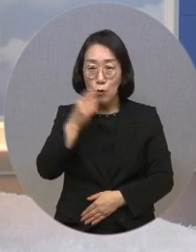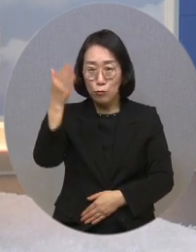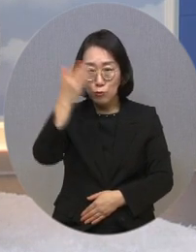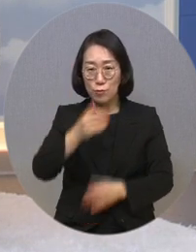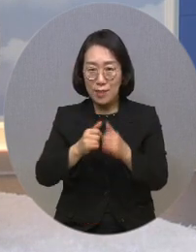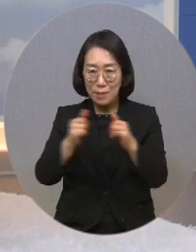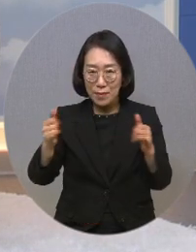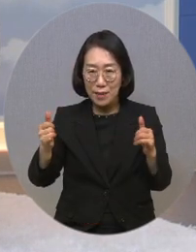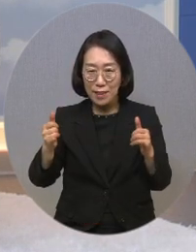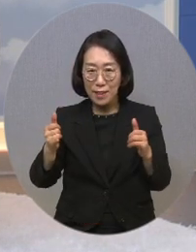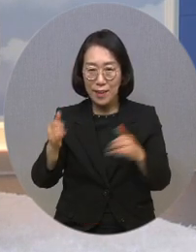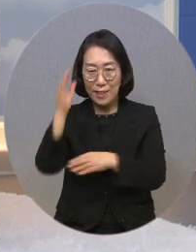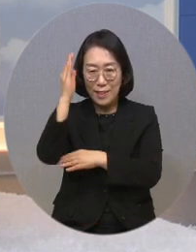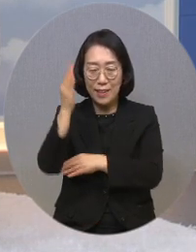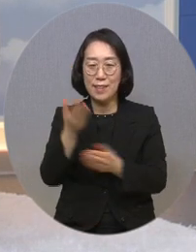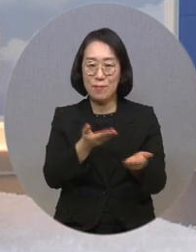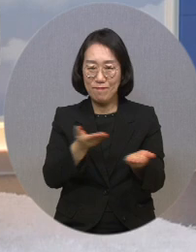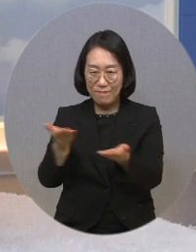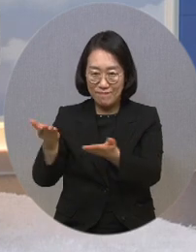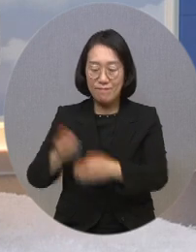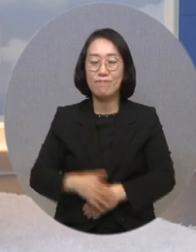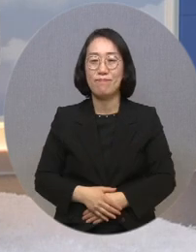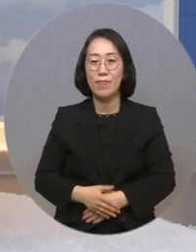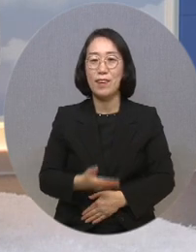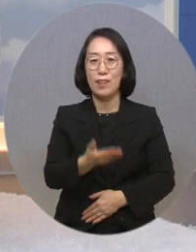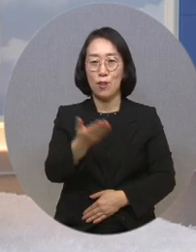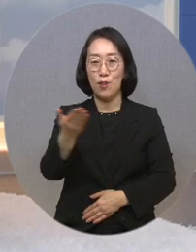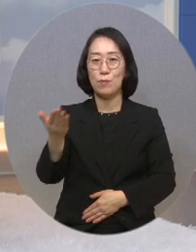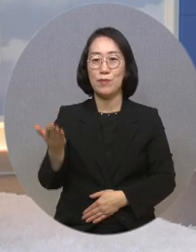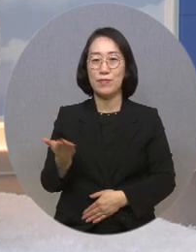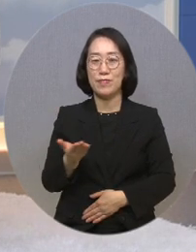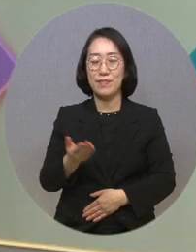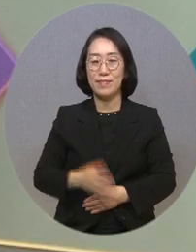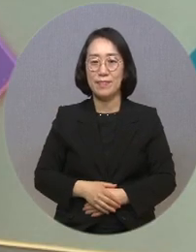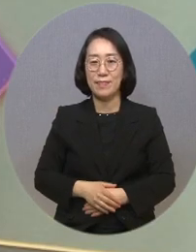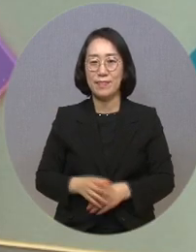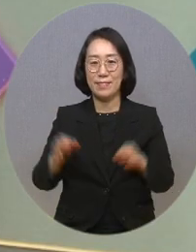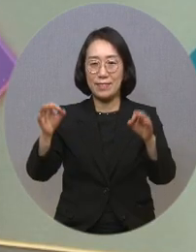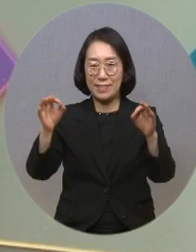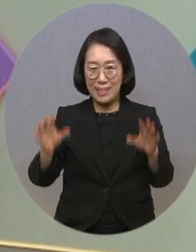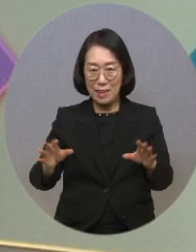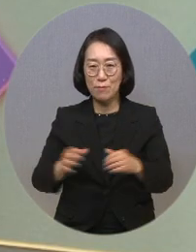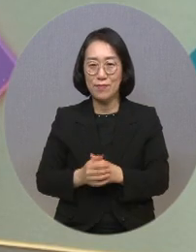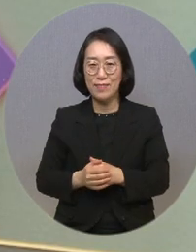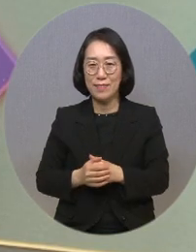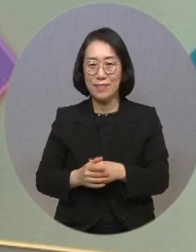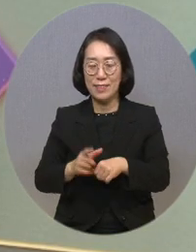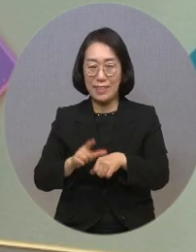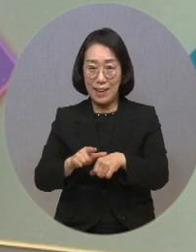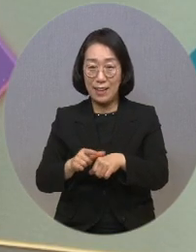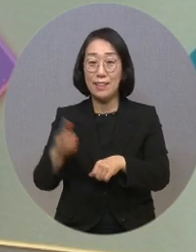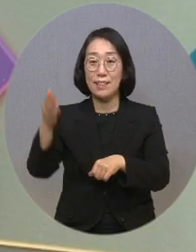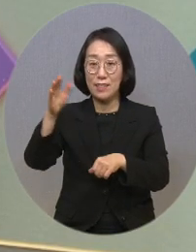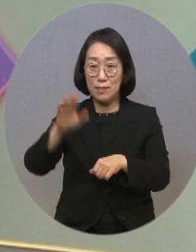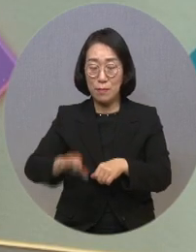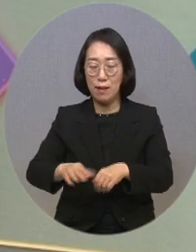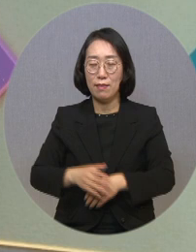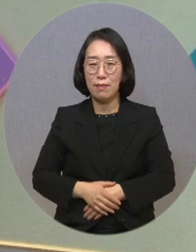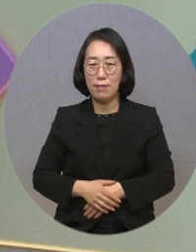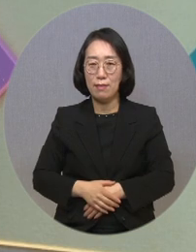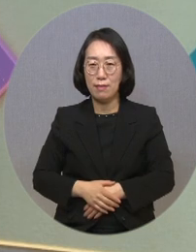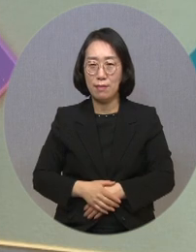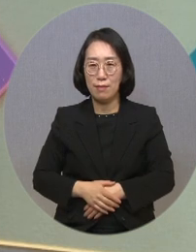말씀 부탁드리겠습니다. 예, 시청자 여러분, 예, 짧은 시간이었는데요. 여러